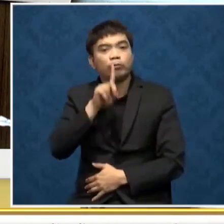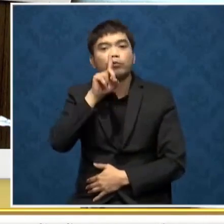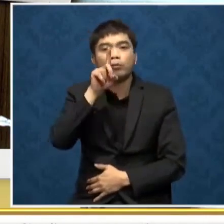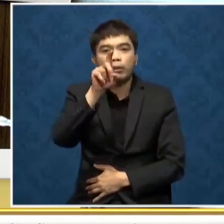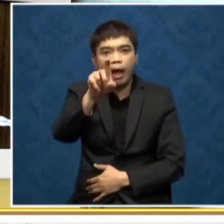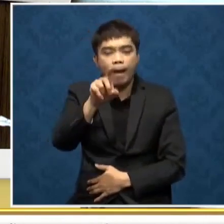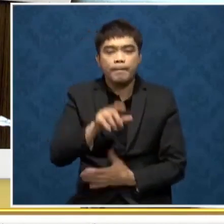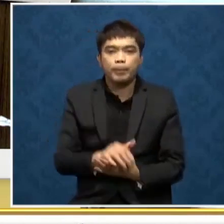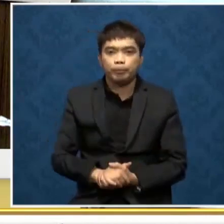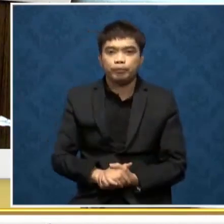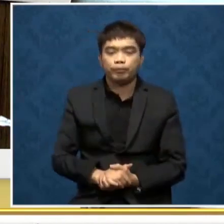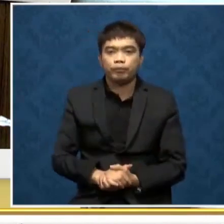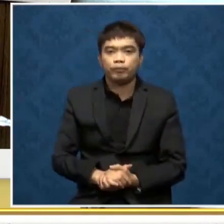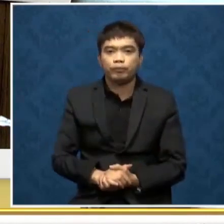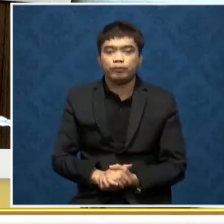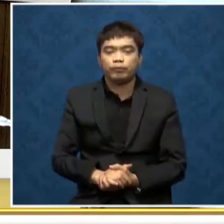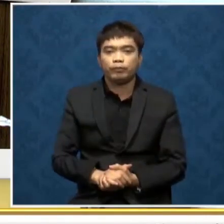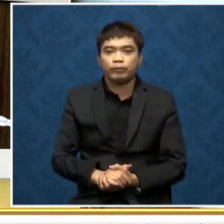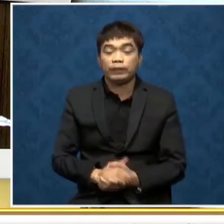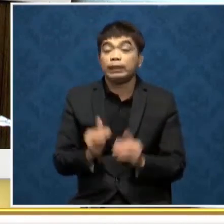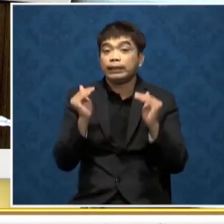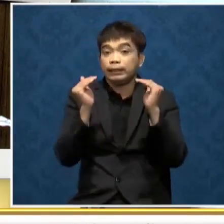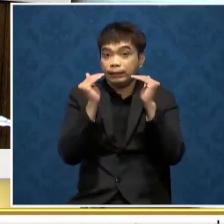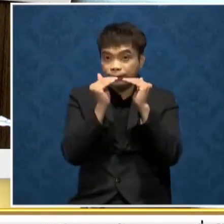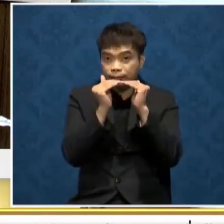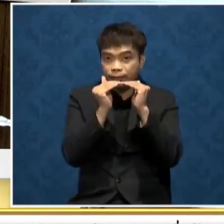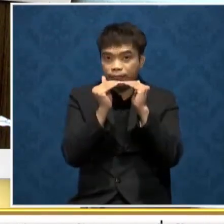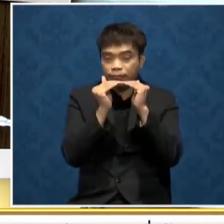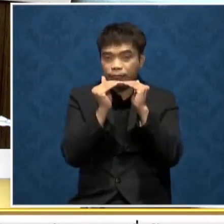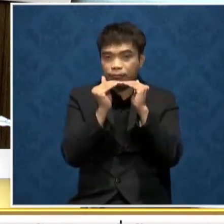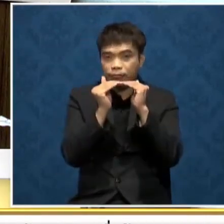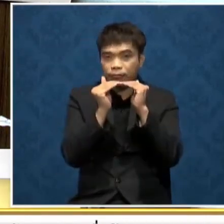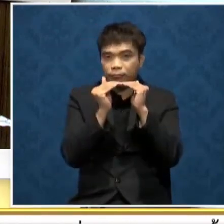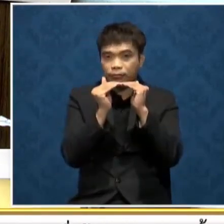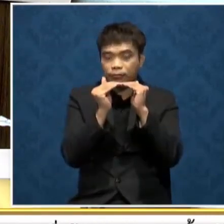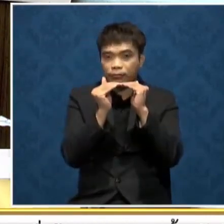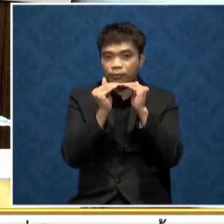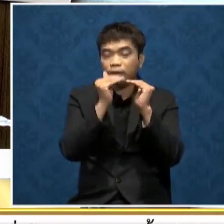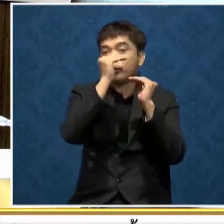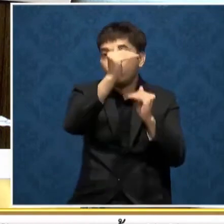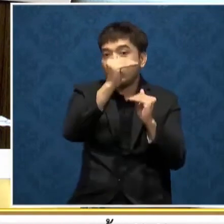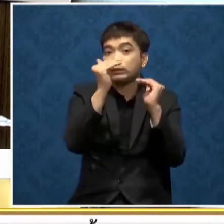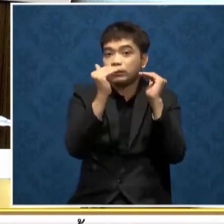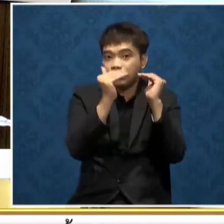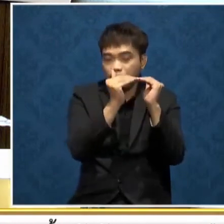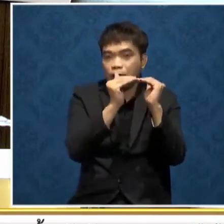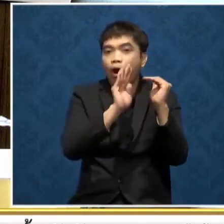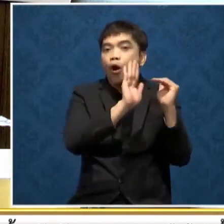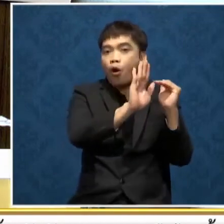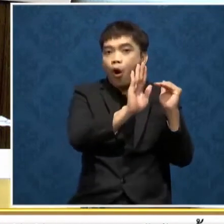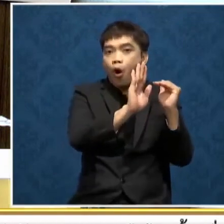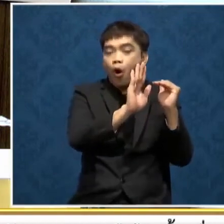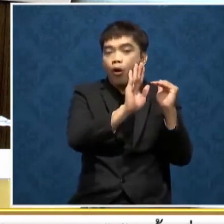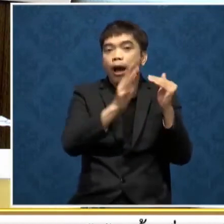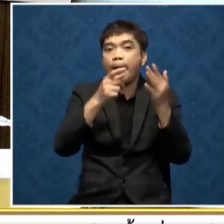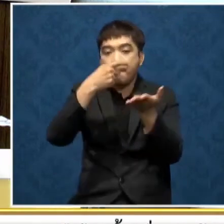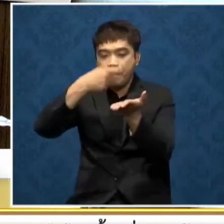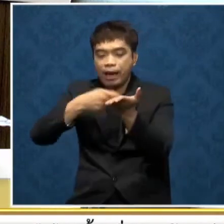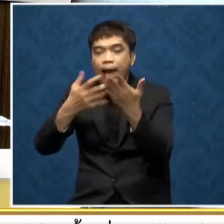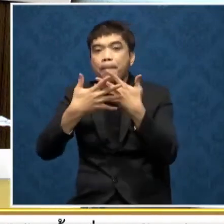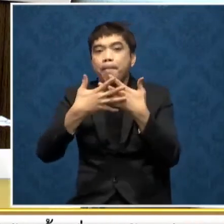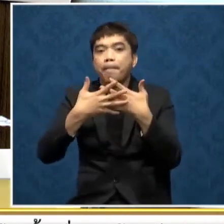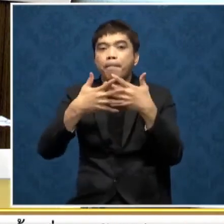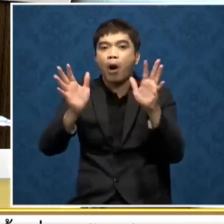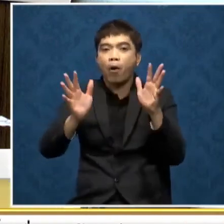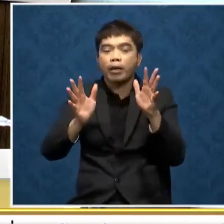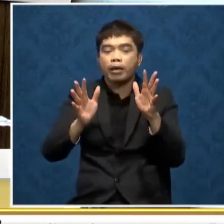การจำกัดสิทธิของผู้ต้องหาหรือจำเลยในการได้รับการประกันตัวให้มีโอกาสน้อย